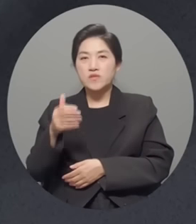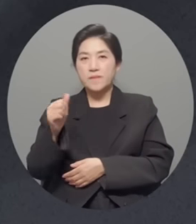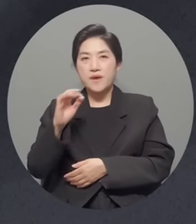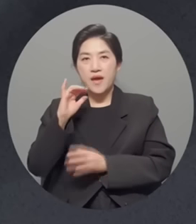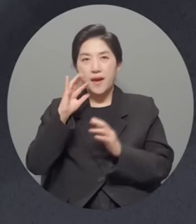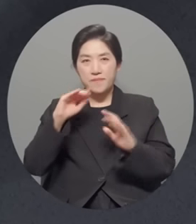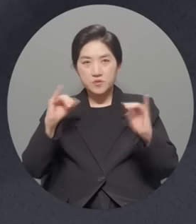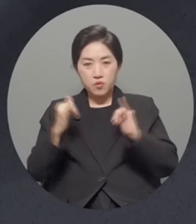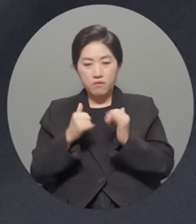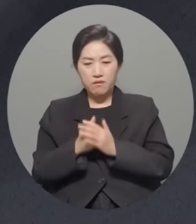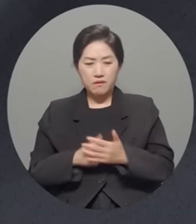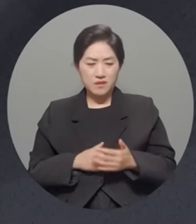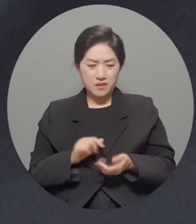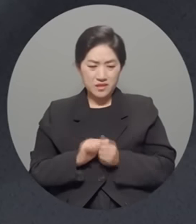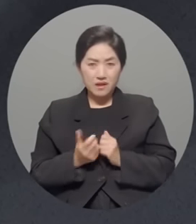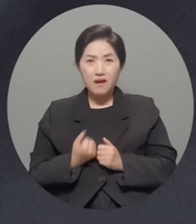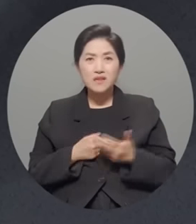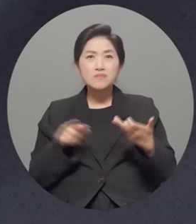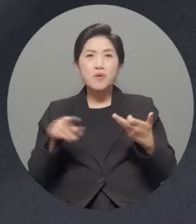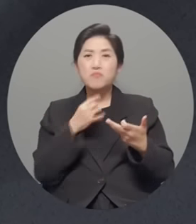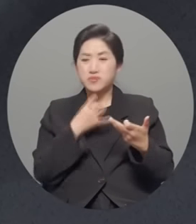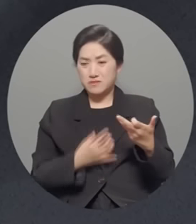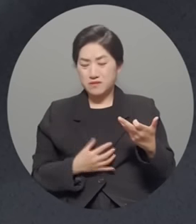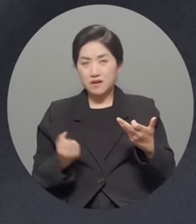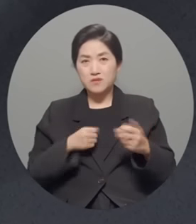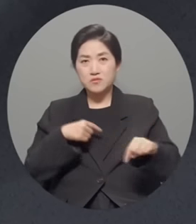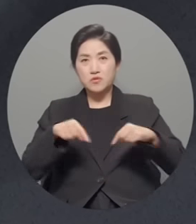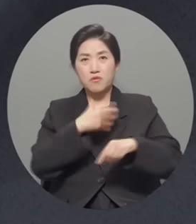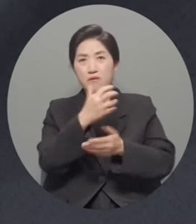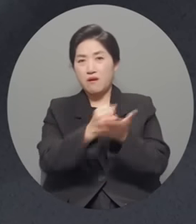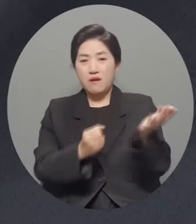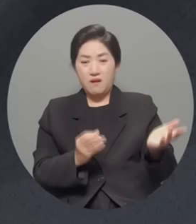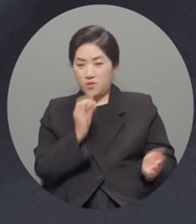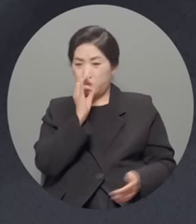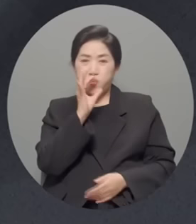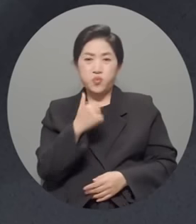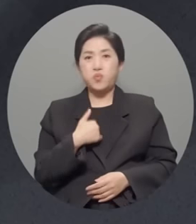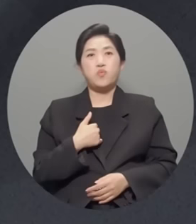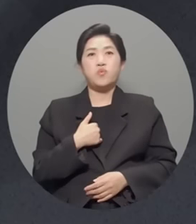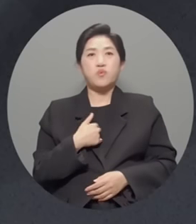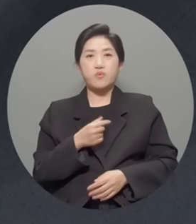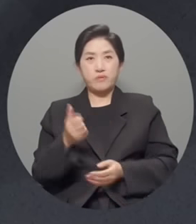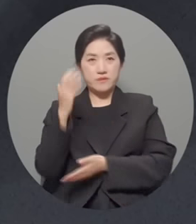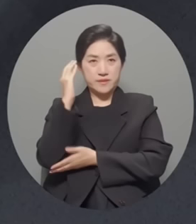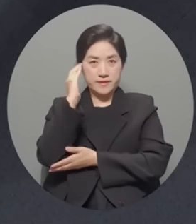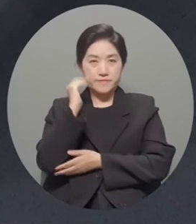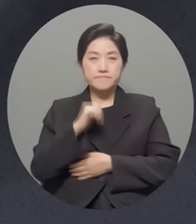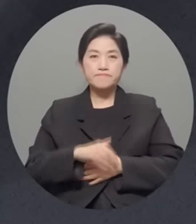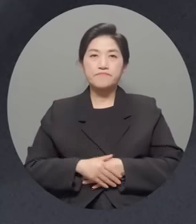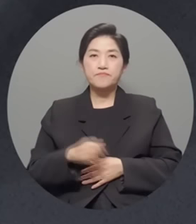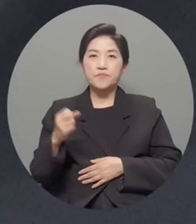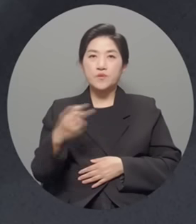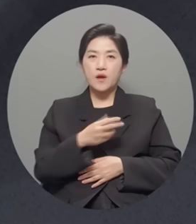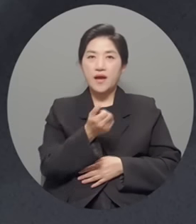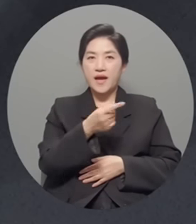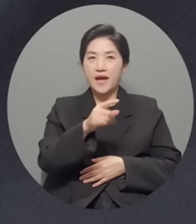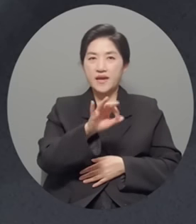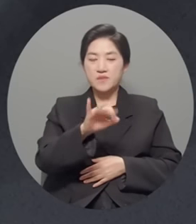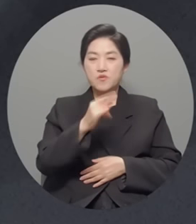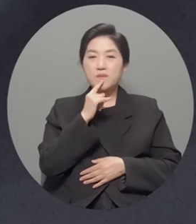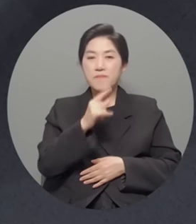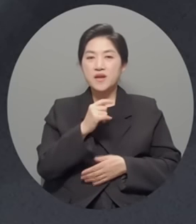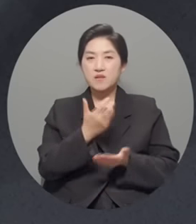통화에서 18% 보유 지분으로는 경영권을 가져올 수 없다고 반박했습니다. 또 하이브가 말하는